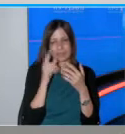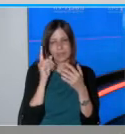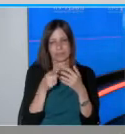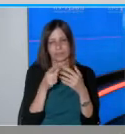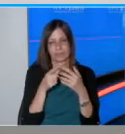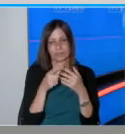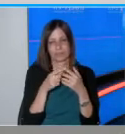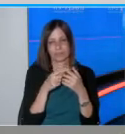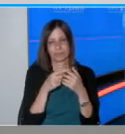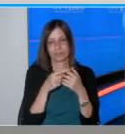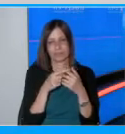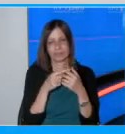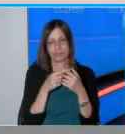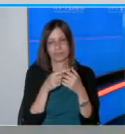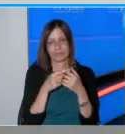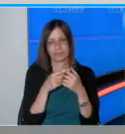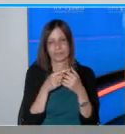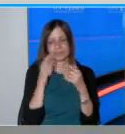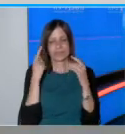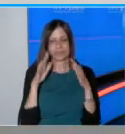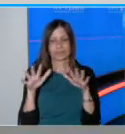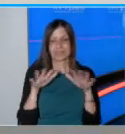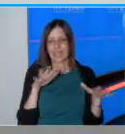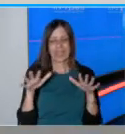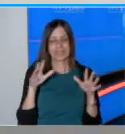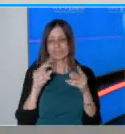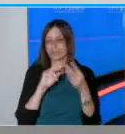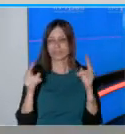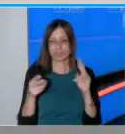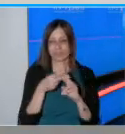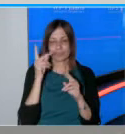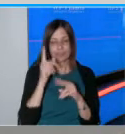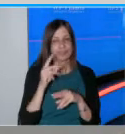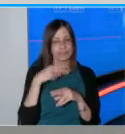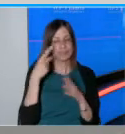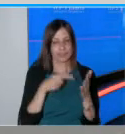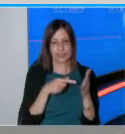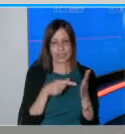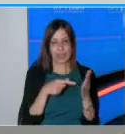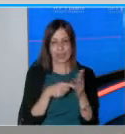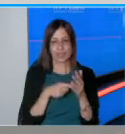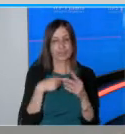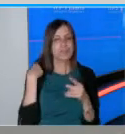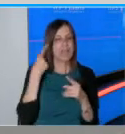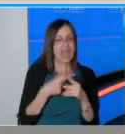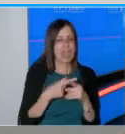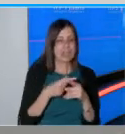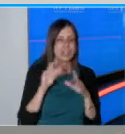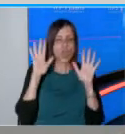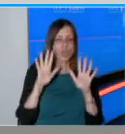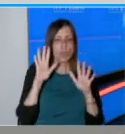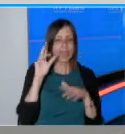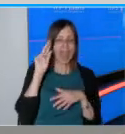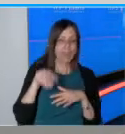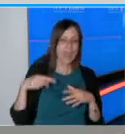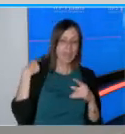להפוך של חנות ולהרעיד עולמות, צריך להיות על רקע זה שמאז אוקטובר 2000